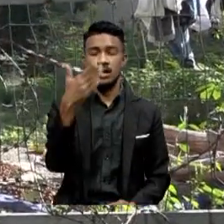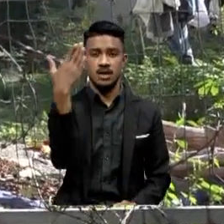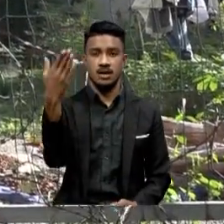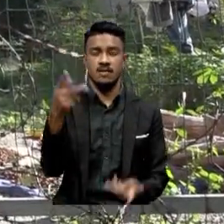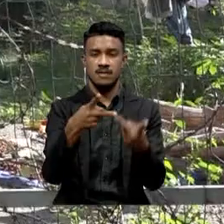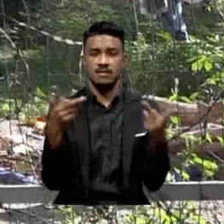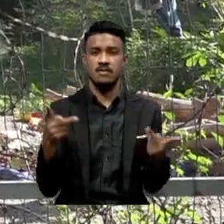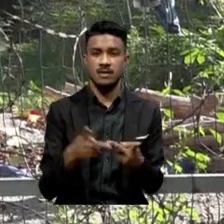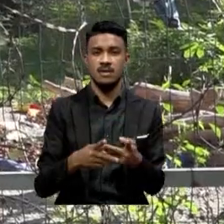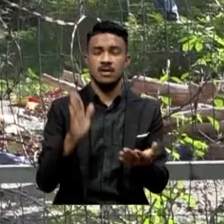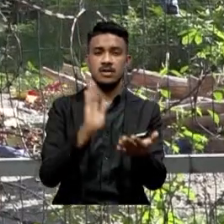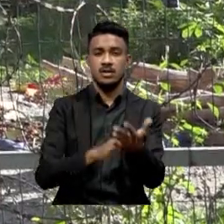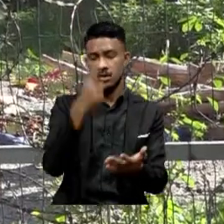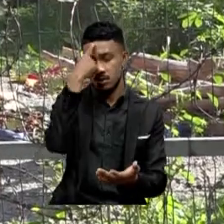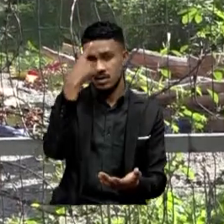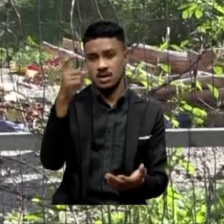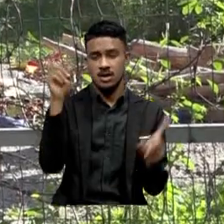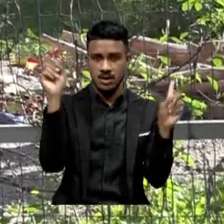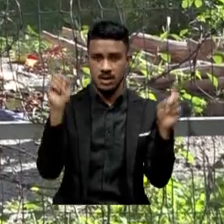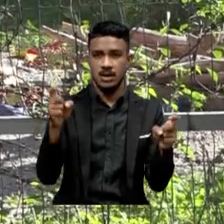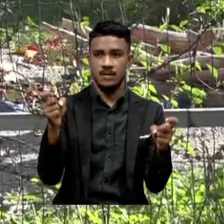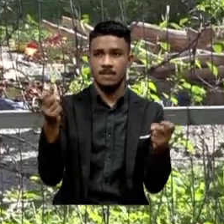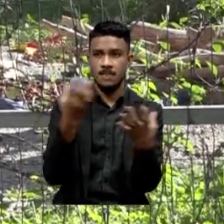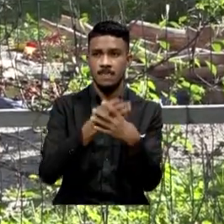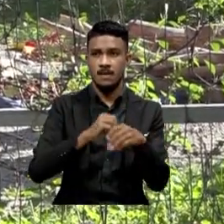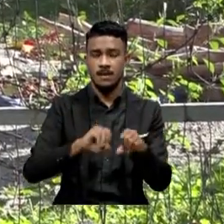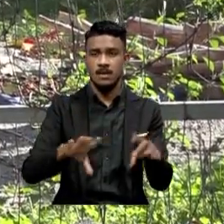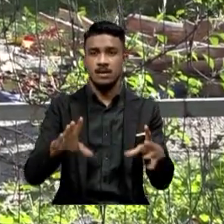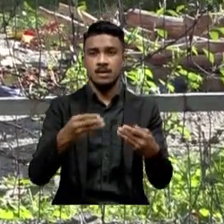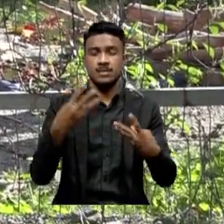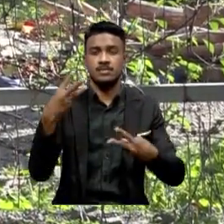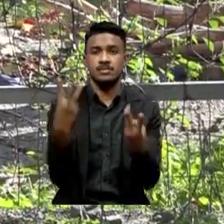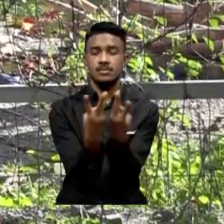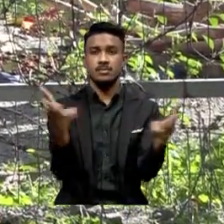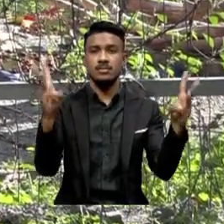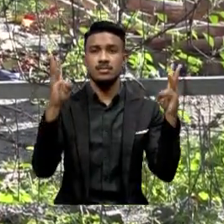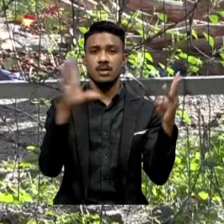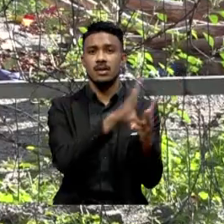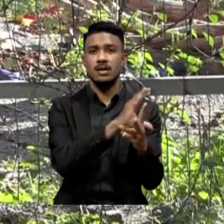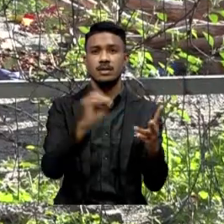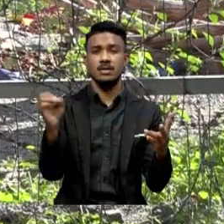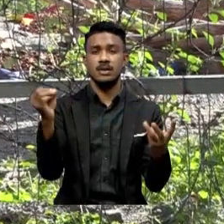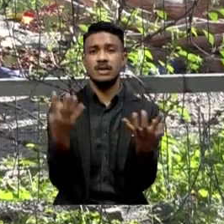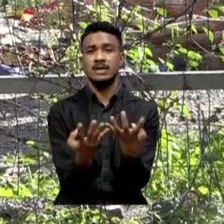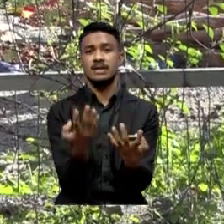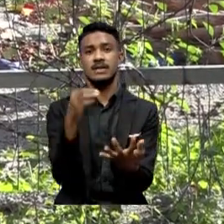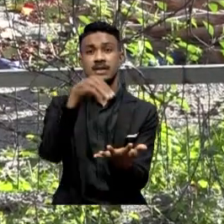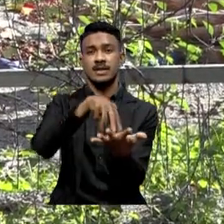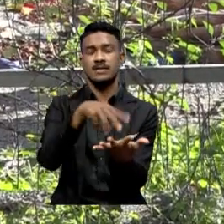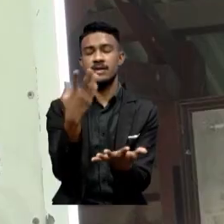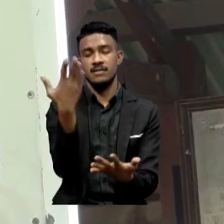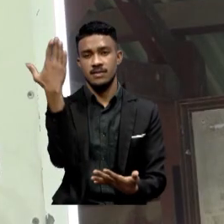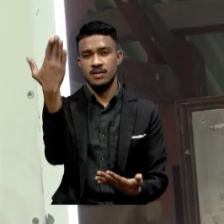escola ne tem que sair de husi kuak e lutu besi no arame nebe escola prega hela ba portão ba uma hirak